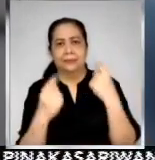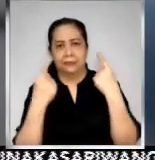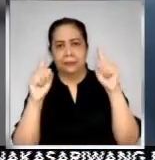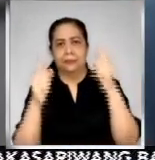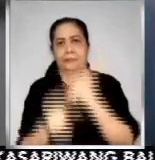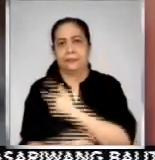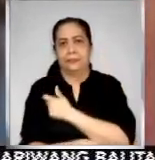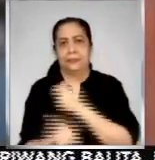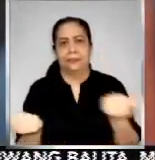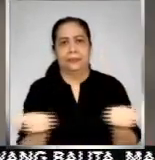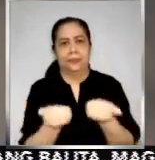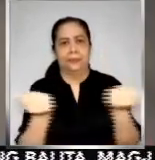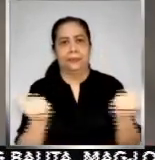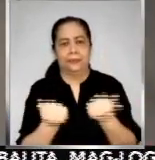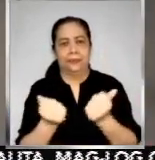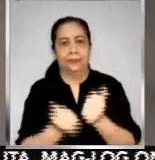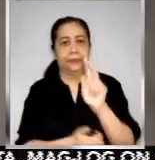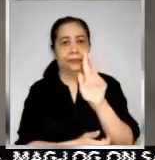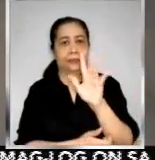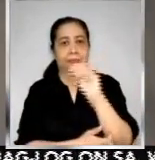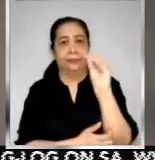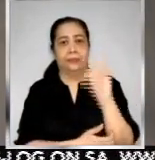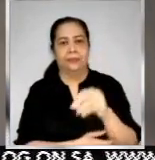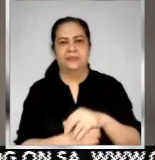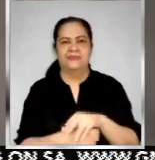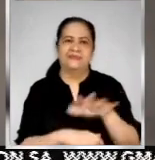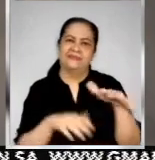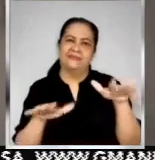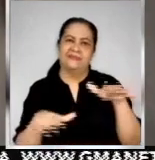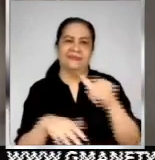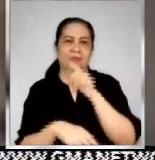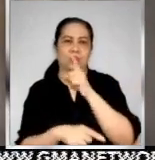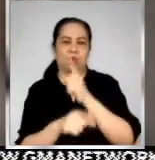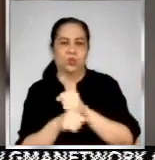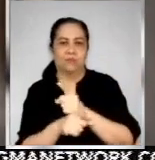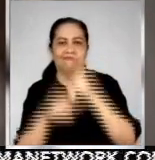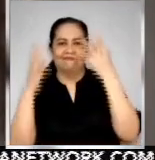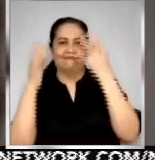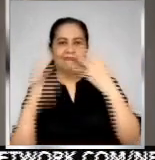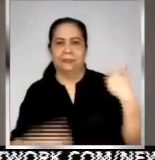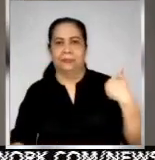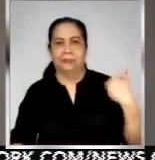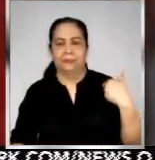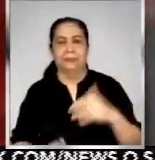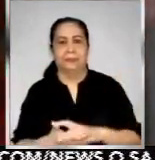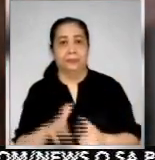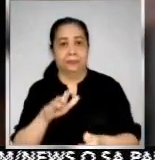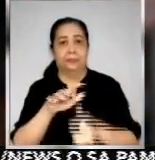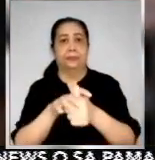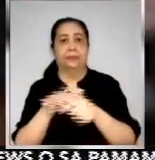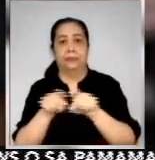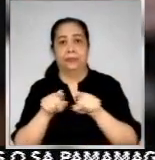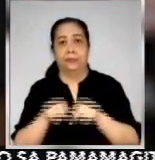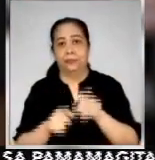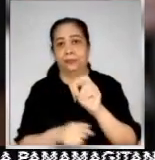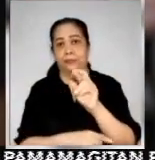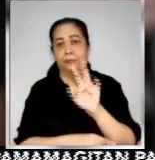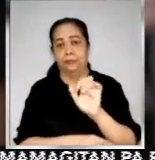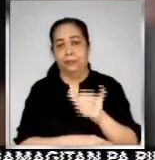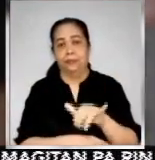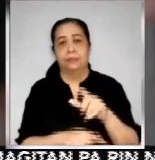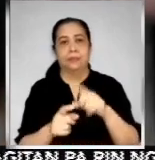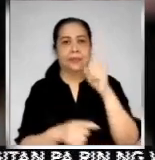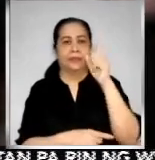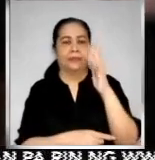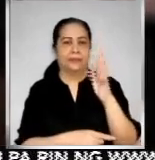available. 35% naman ang undecided o wala pang desisyon. Lumabas din sa survey na mahigit kalahati o